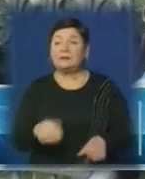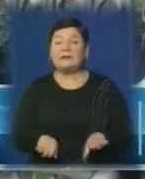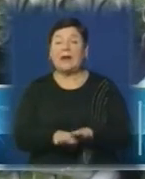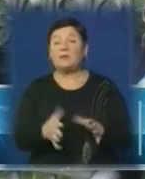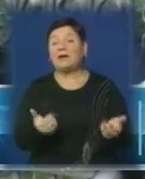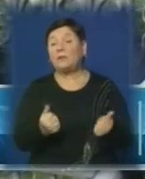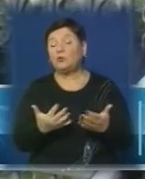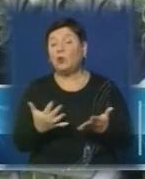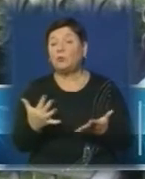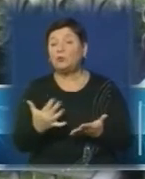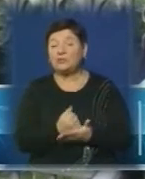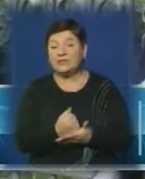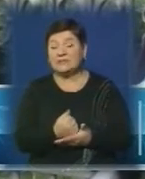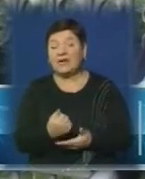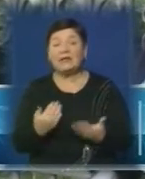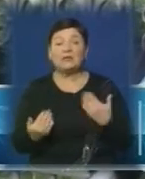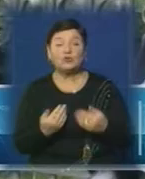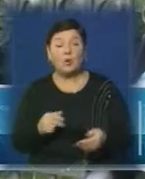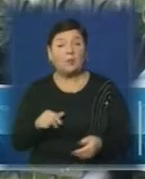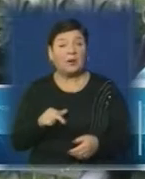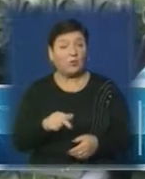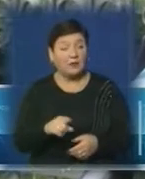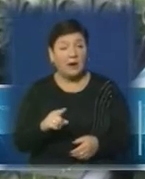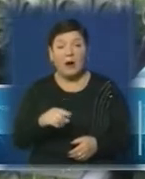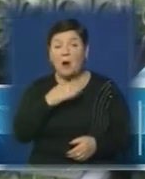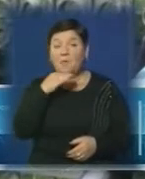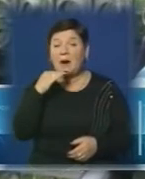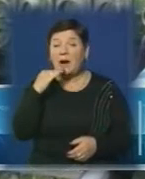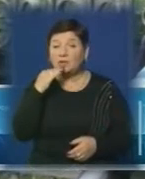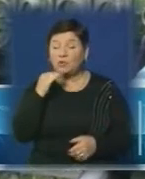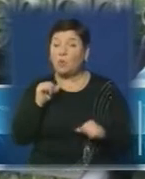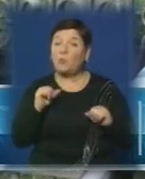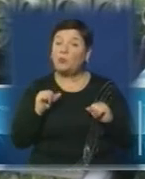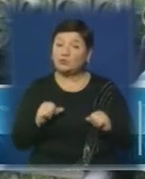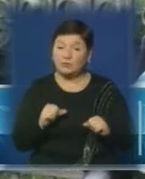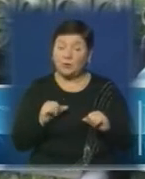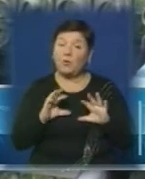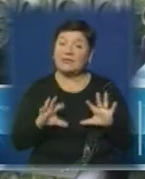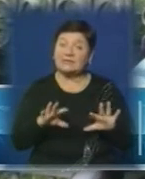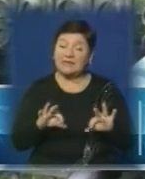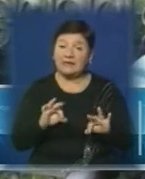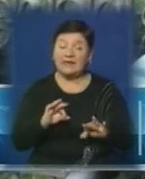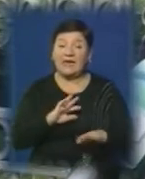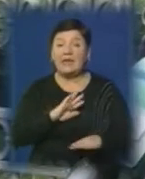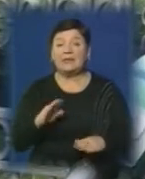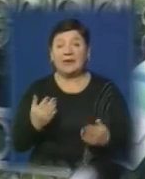виходить, що коли ми до чогось підходимо, багато що можу згадати і пояснити, навіть не під дивлячись